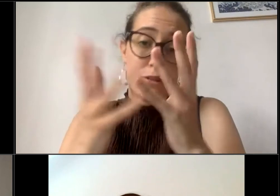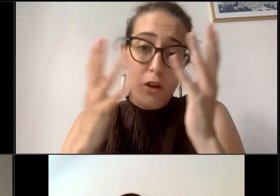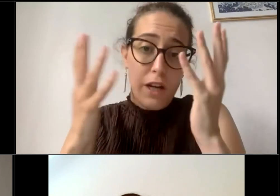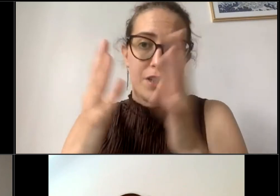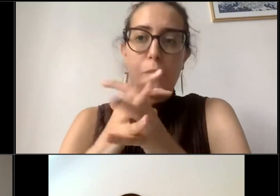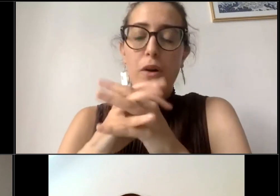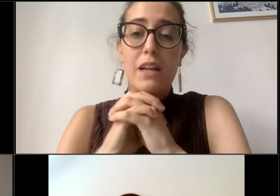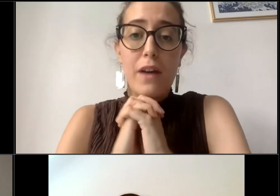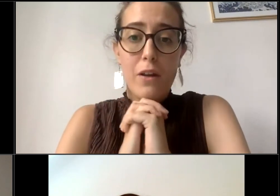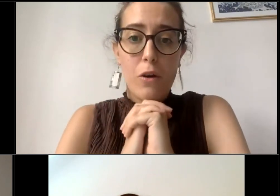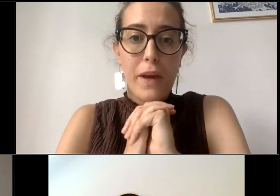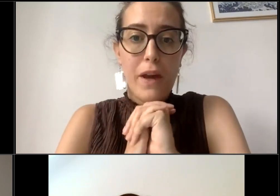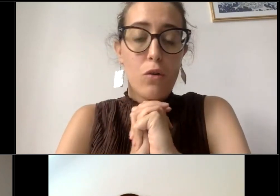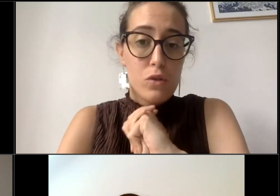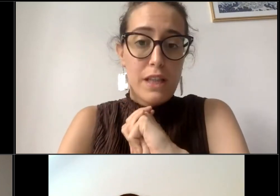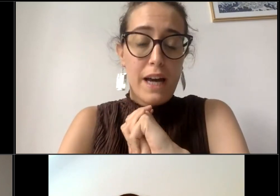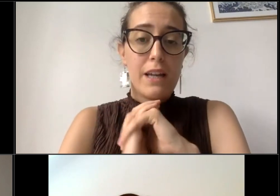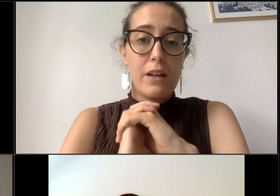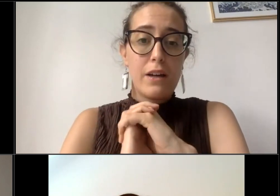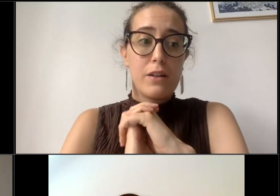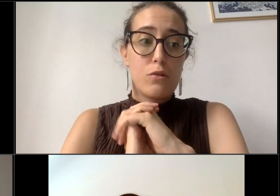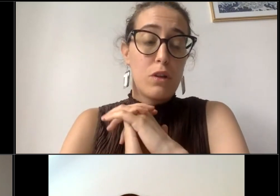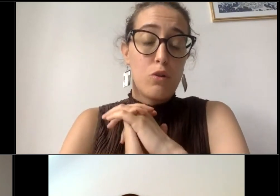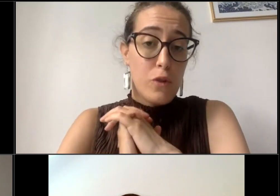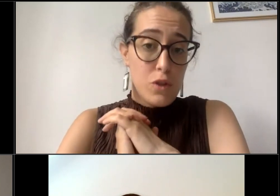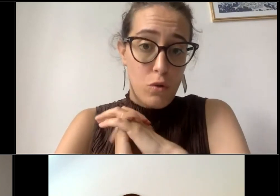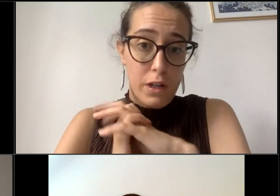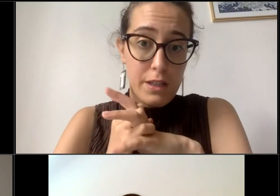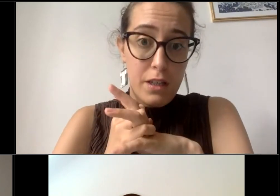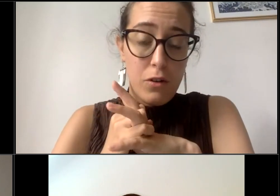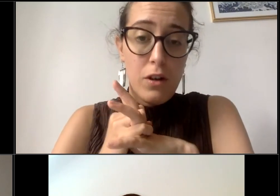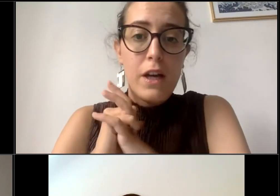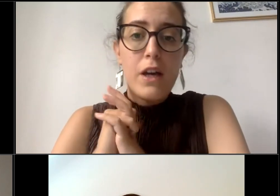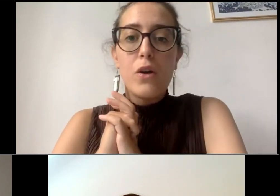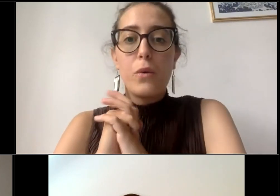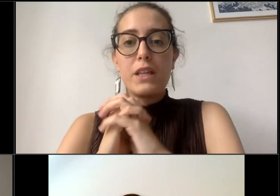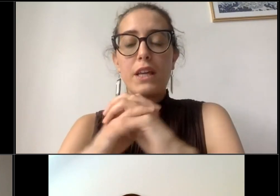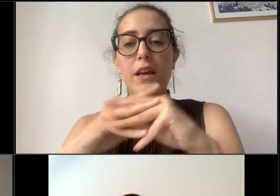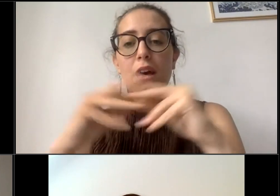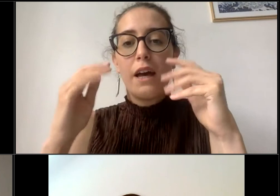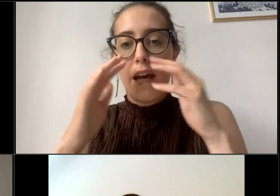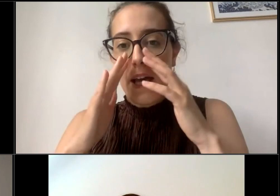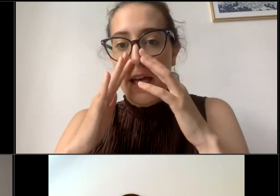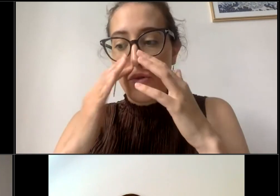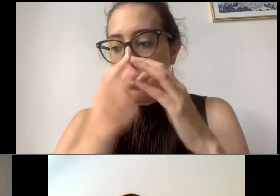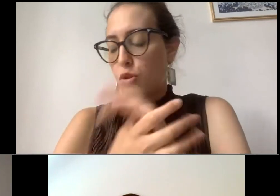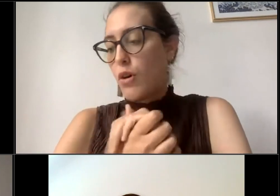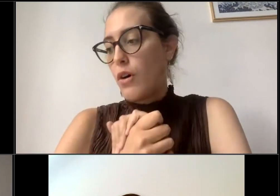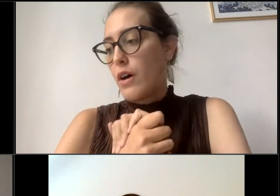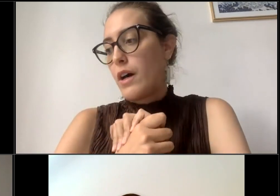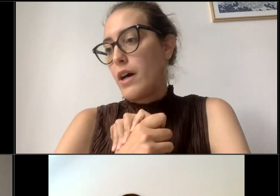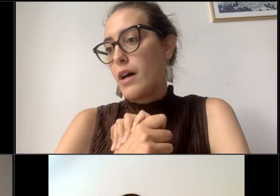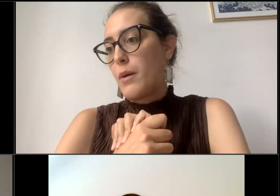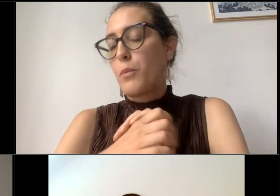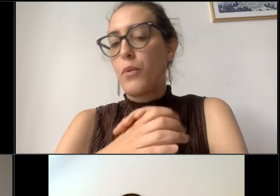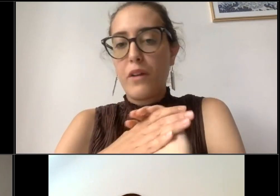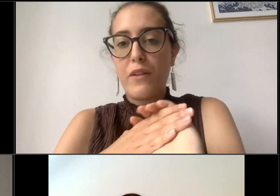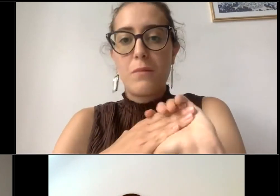storia diciamo a livello europeo punta il punto allo sforzo collettivo quindi è giusto